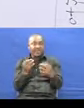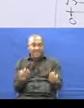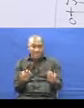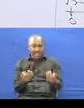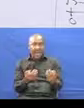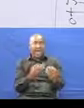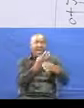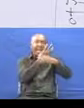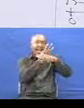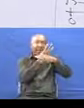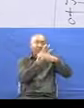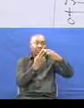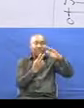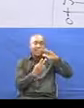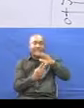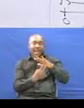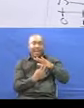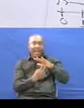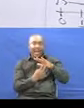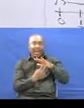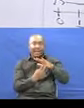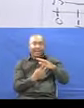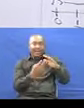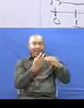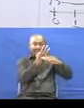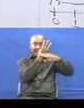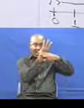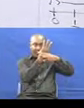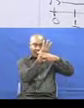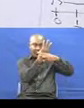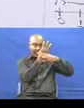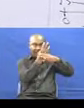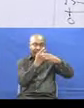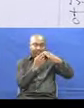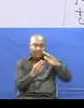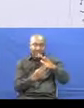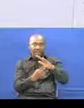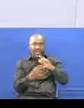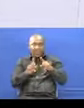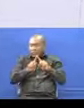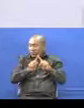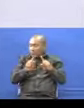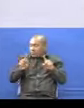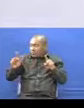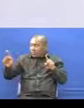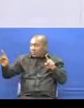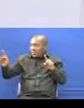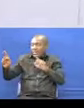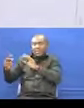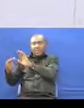ya saba. Tunafanyaje? Chora mstari wako namna hii. Alafu chini tunaweka nini? Chini na kanaba